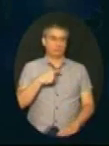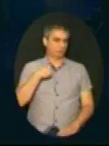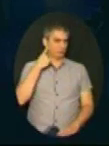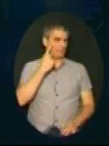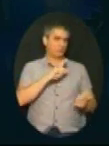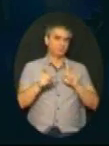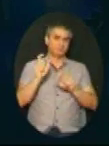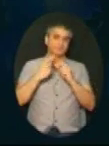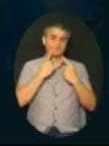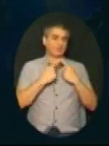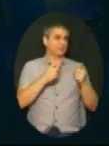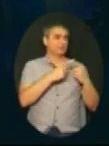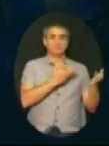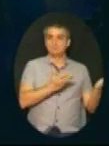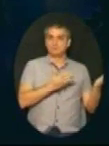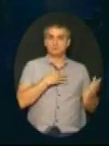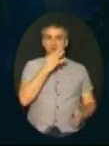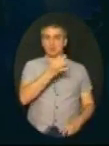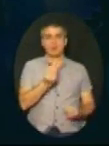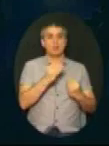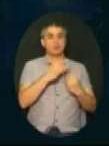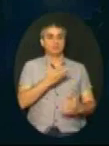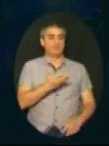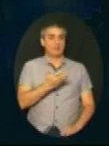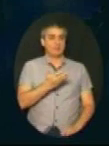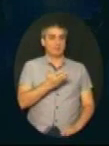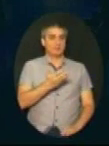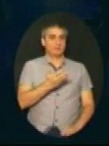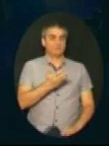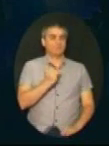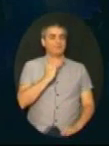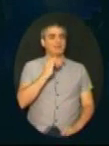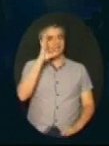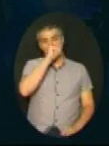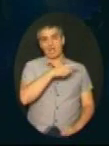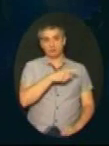פה קולות אחרים. שאלה נוספת,